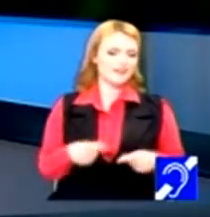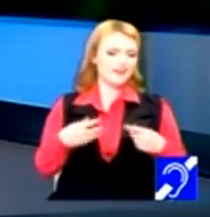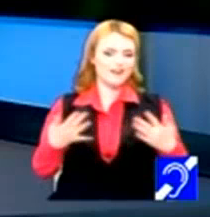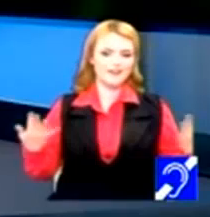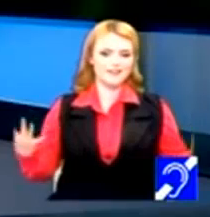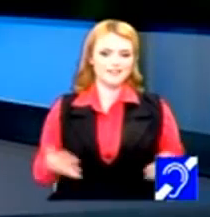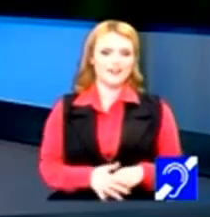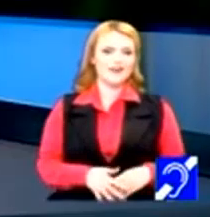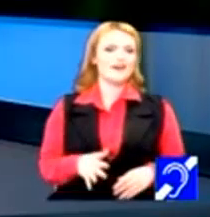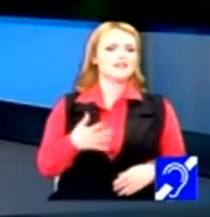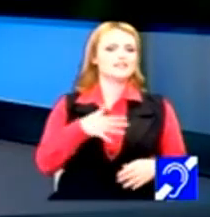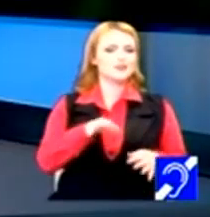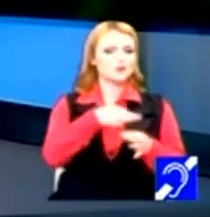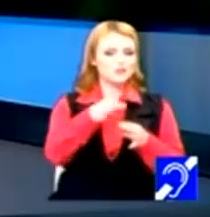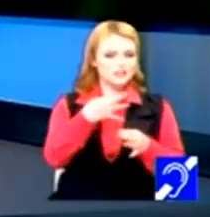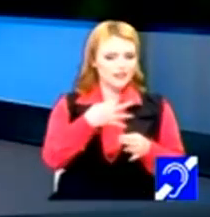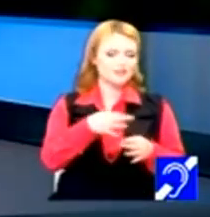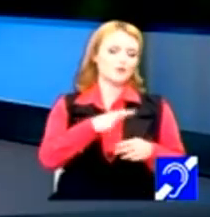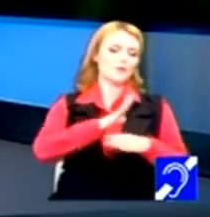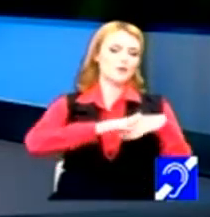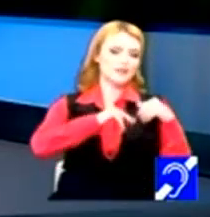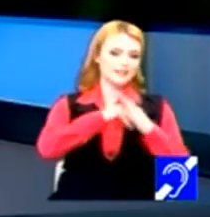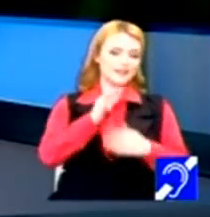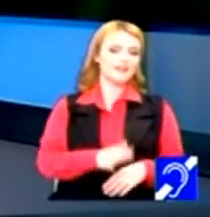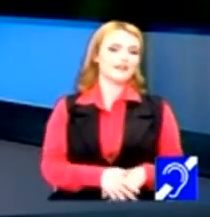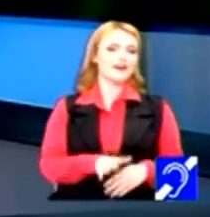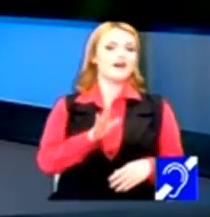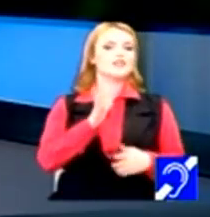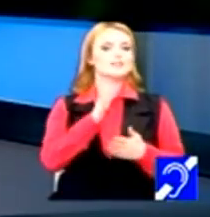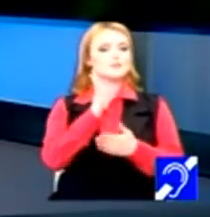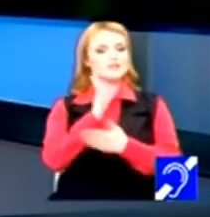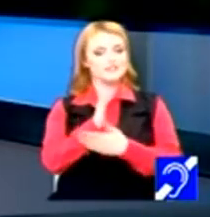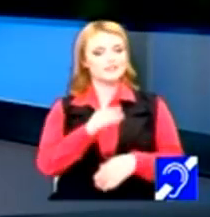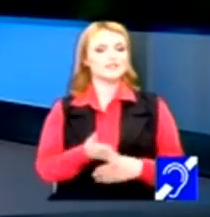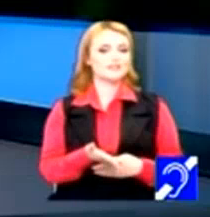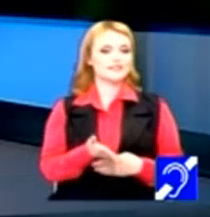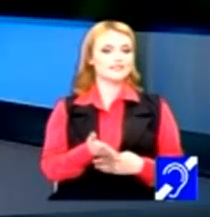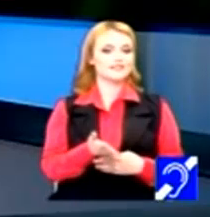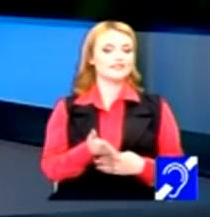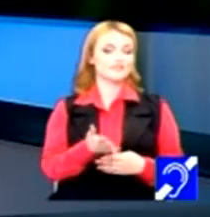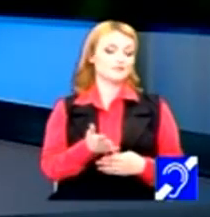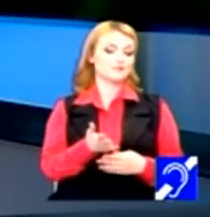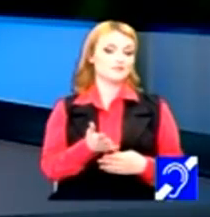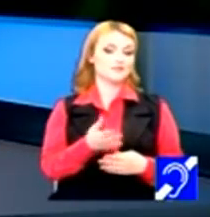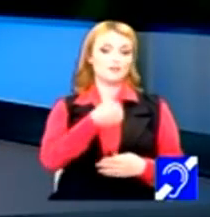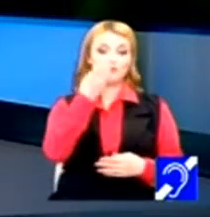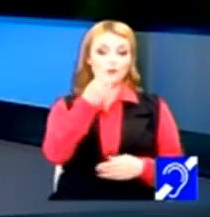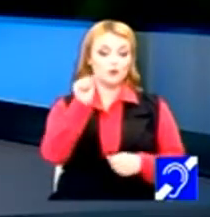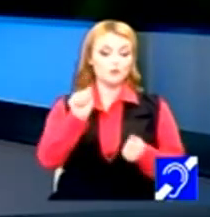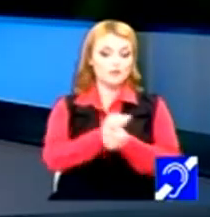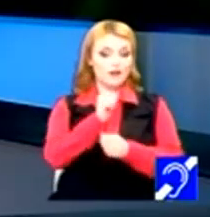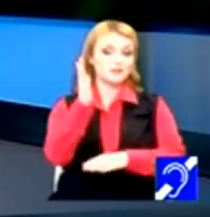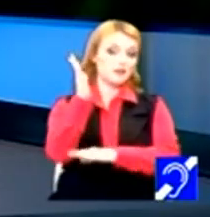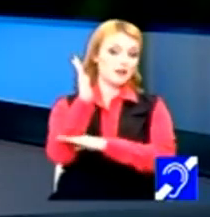sunt acum mărțișoarele croșetate cu motive tradiționale, cele turnate din polimeri sau create din flori uscate sau